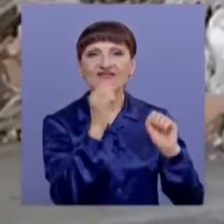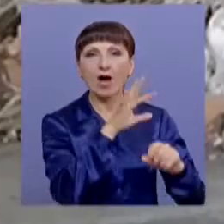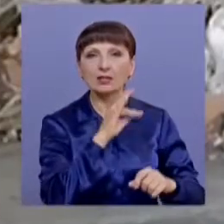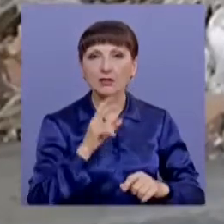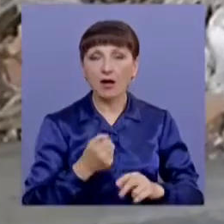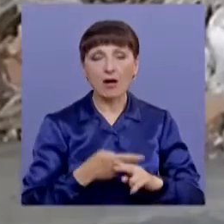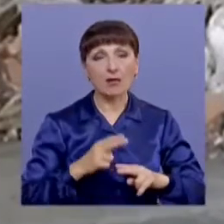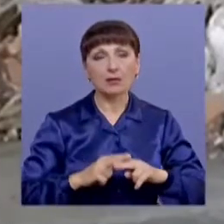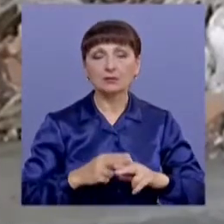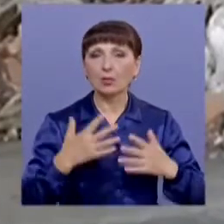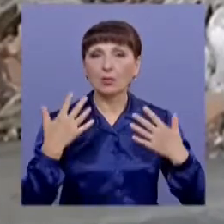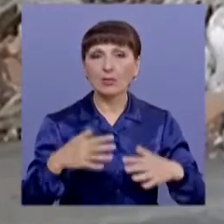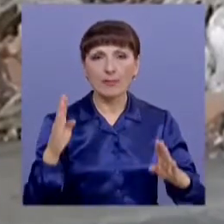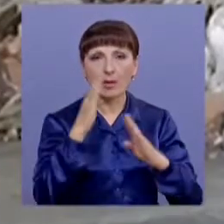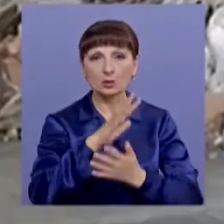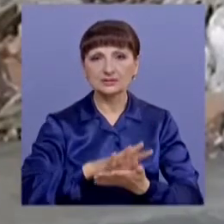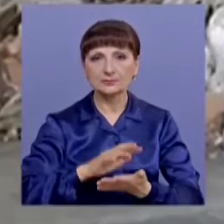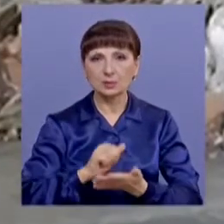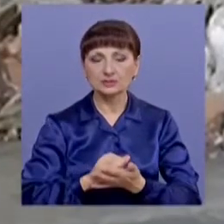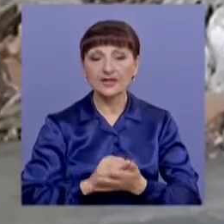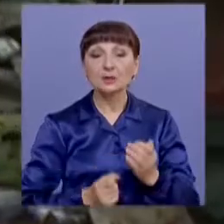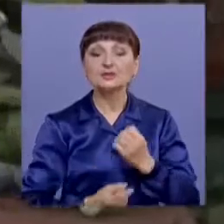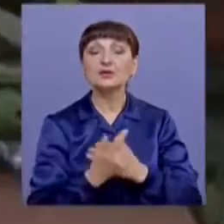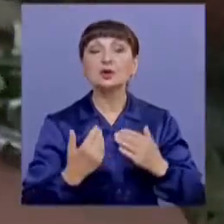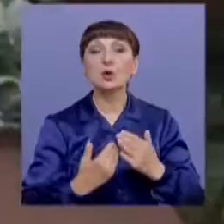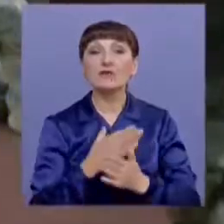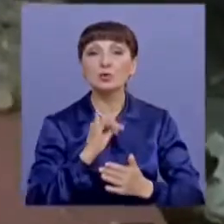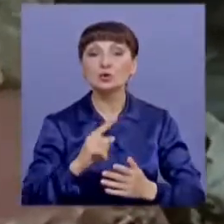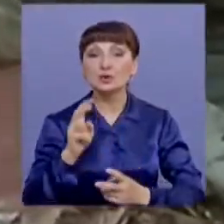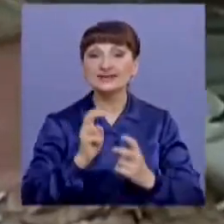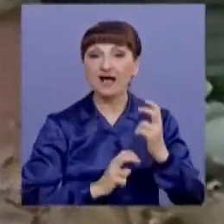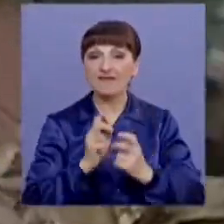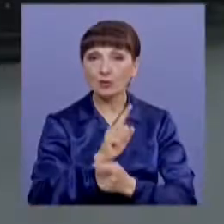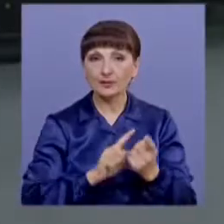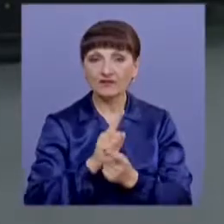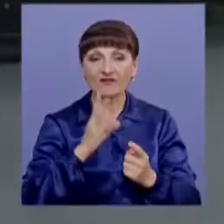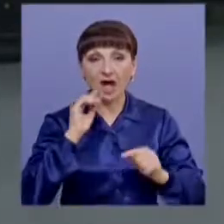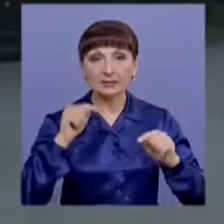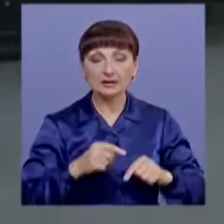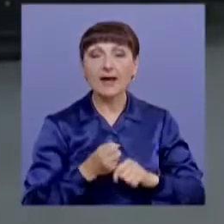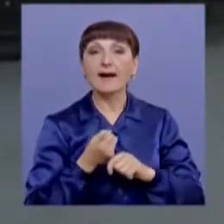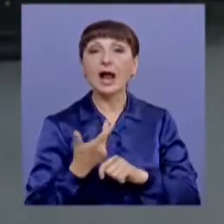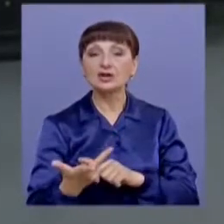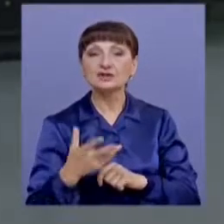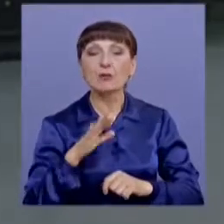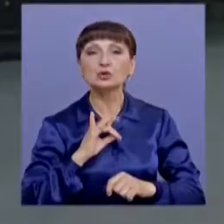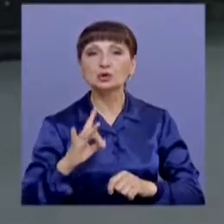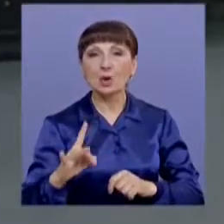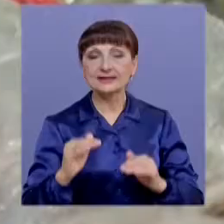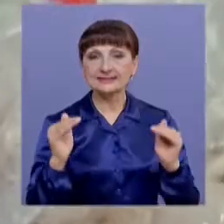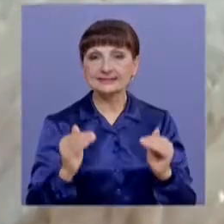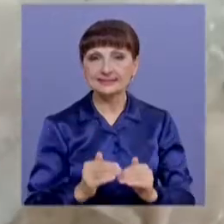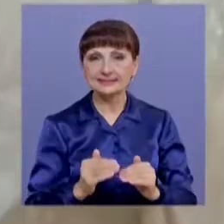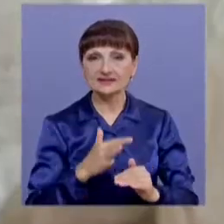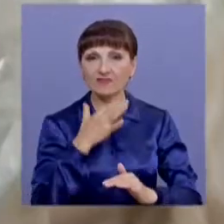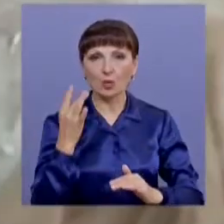это колоссальный урон окружающей среде. Но с появлением нового мусороперерабатывающего завода в Алматы количество вывозимых отходов снизилось